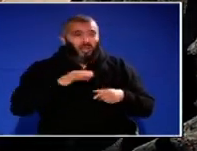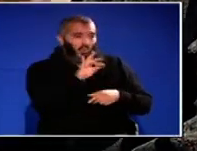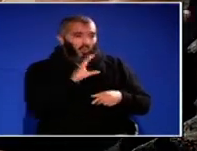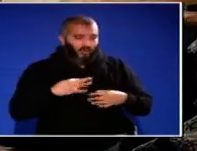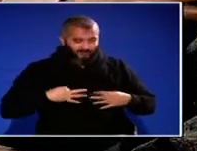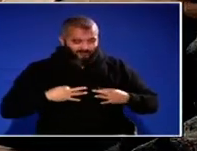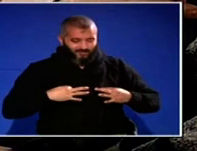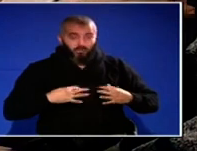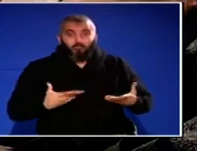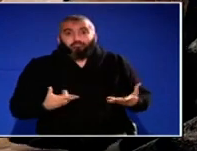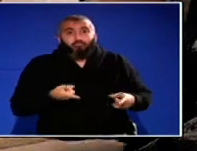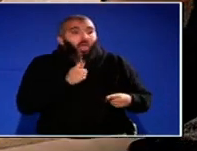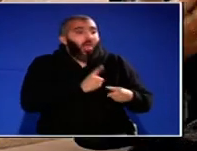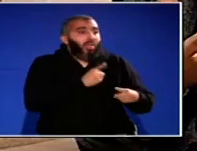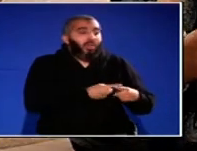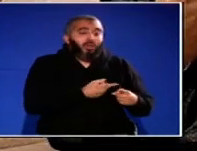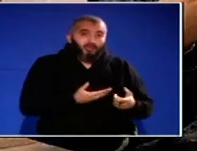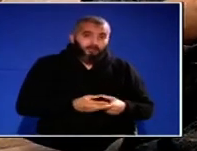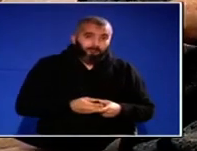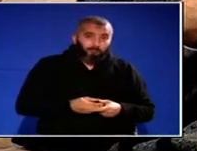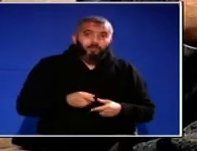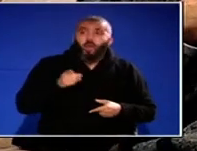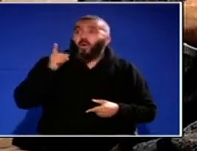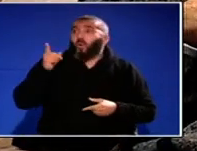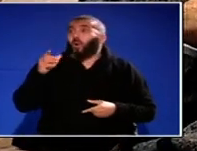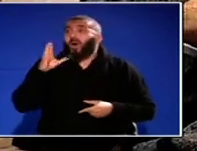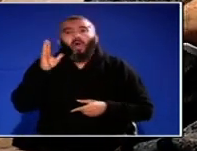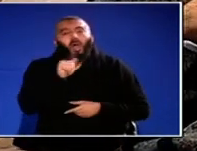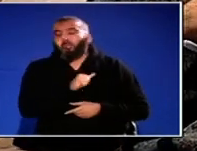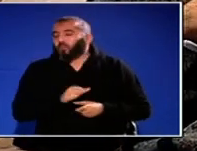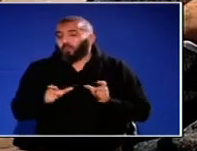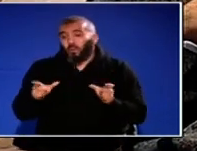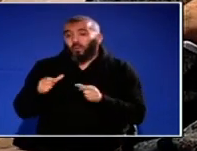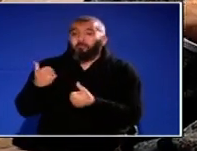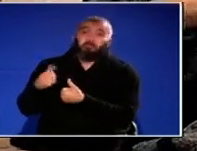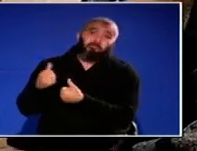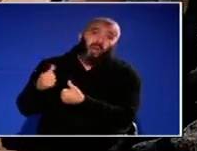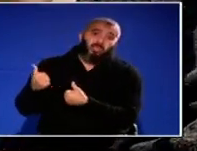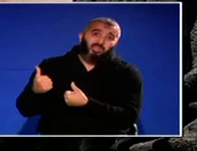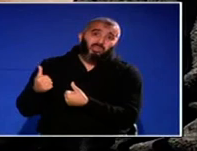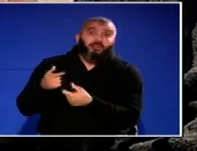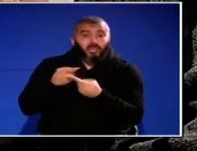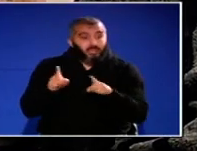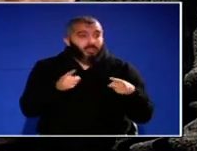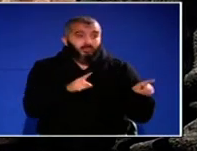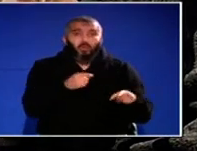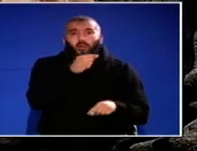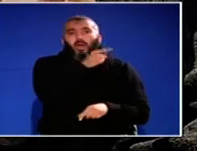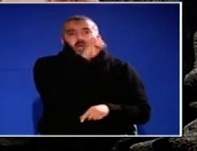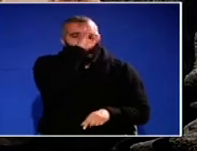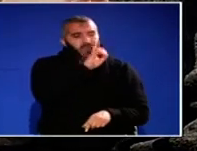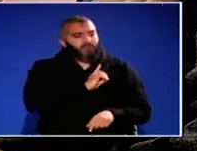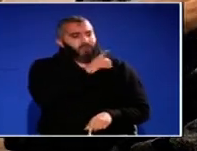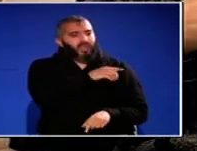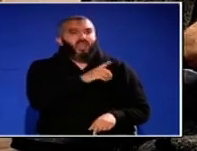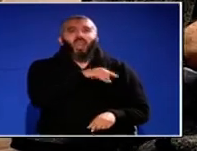فرق من عنده الإرادة ويدير هذا الشيء، ومن لا يتحكم في هذا الشيء. لهذا فرق بين هذا، لا يكلف الله نفسا إلا